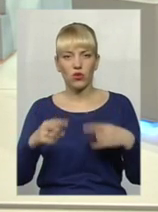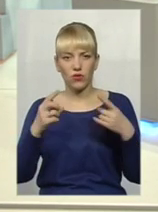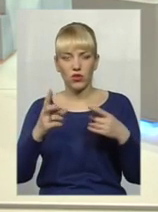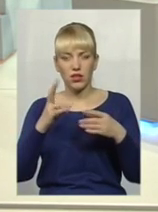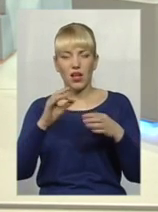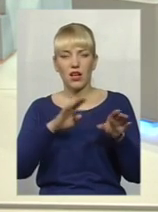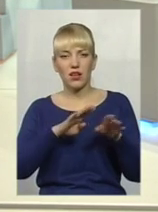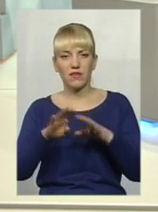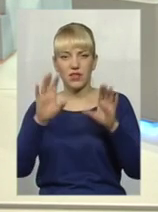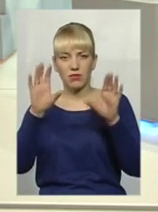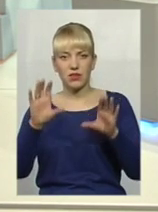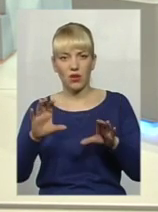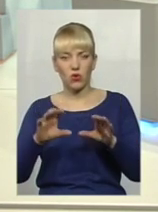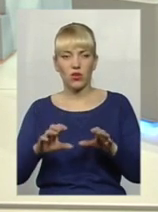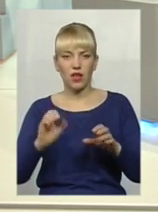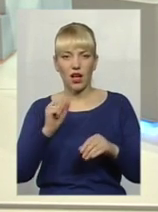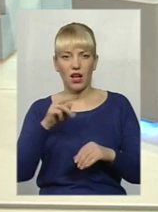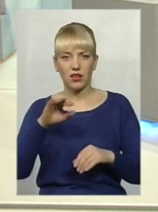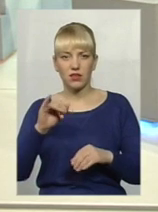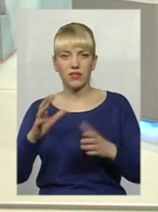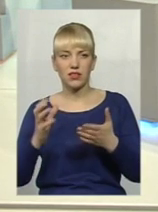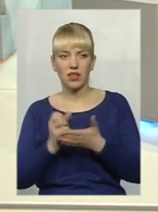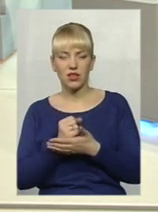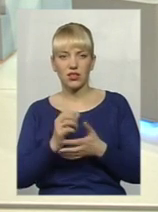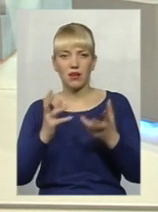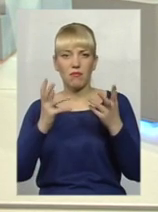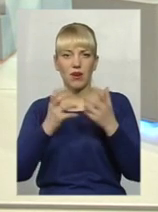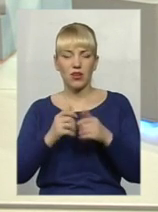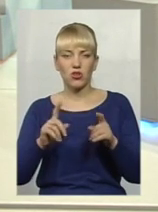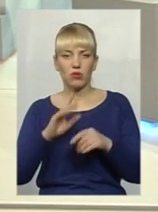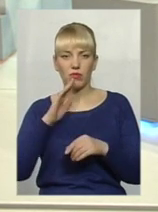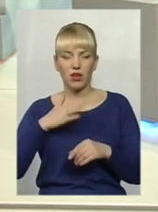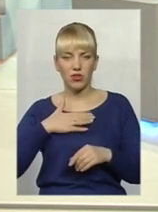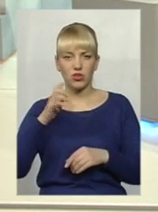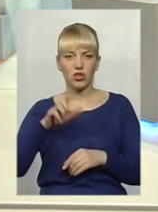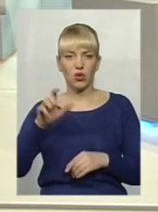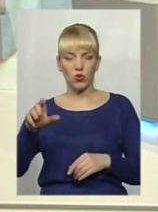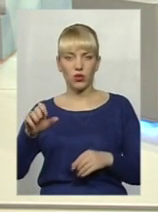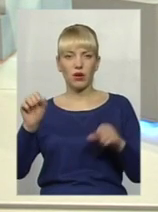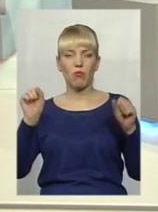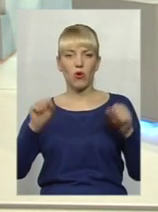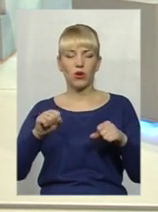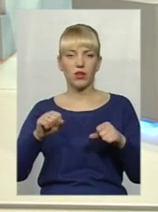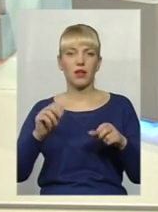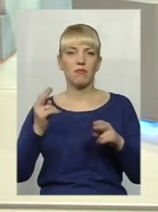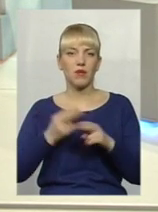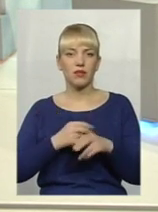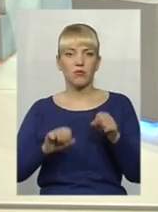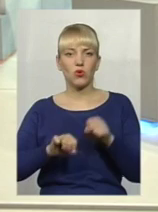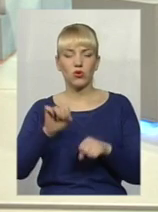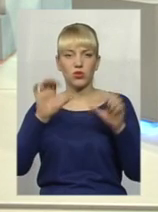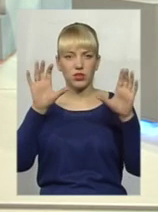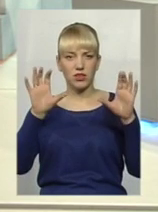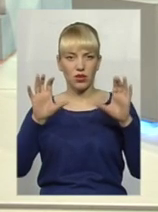підзаконних актів, все-таки знайшли механізми для того, щоб наші люди могли без порушень